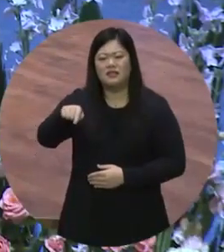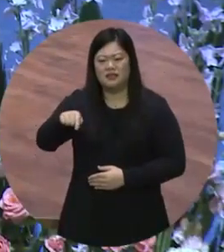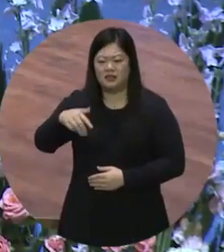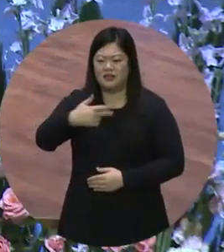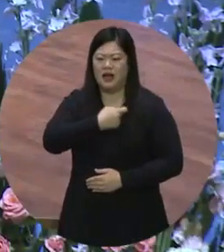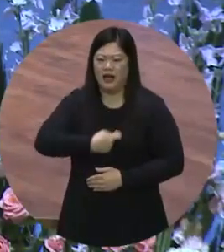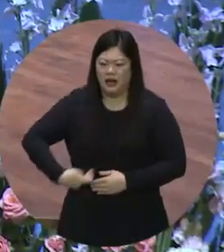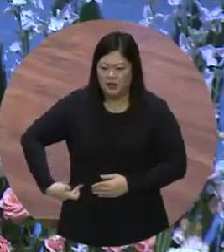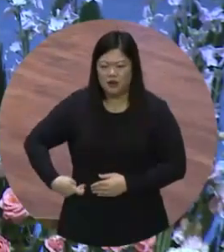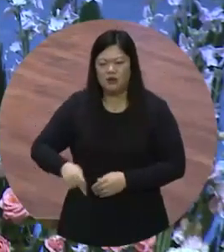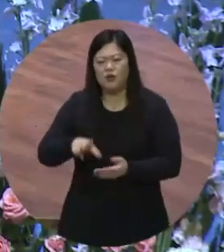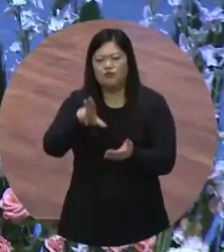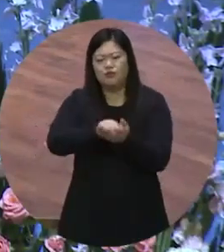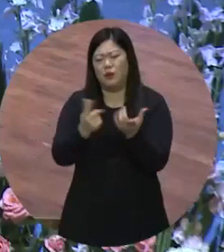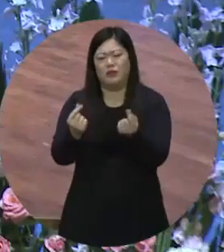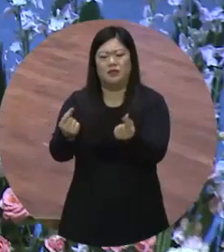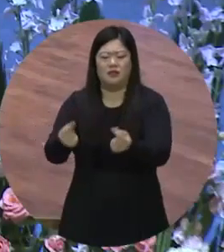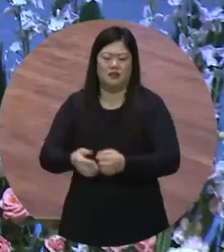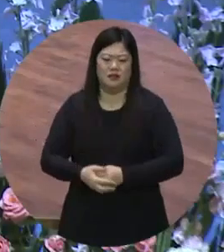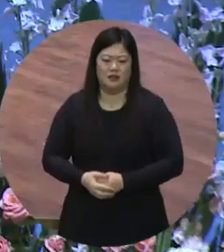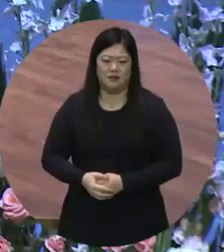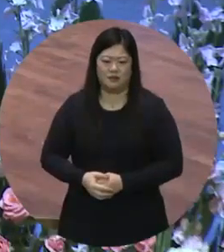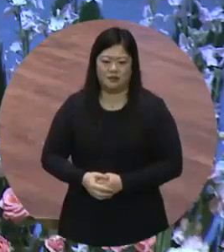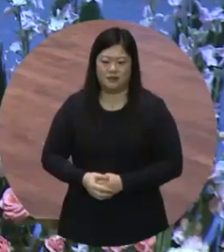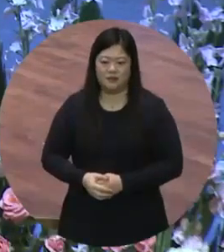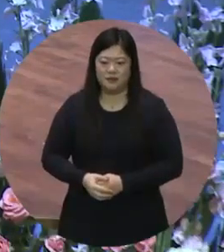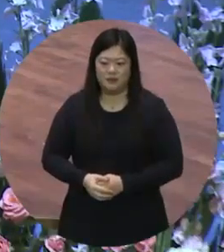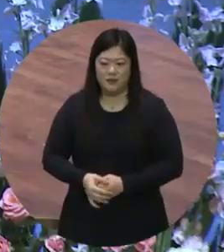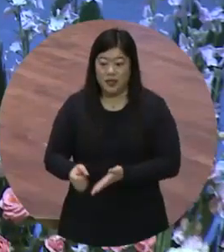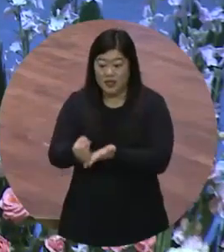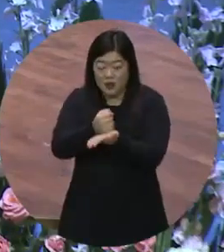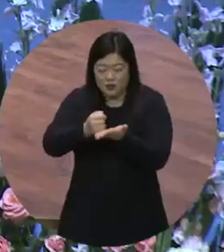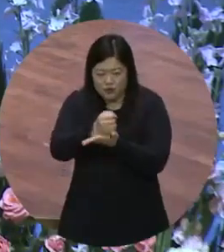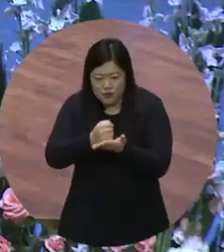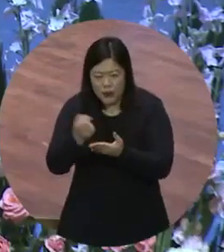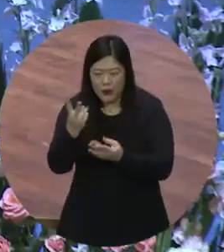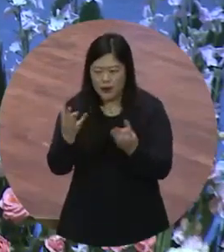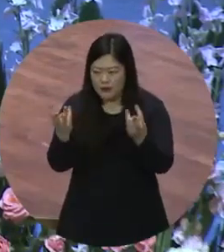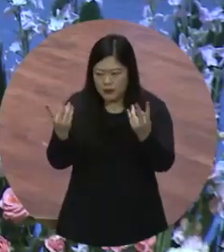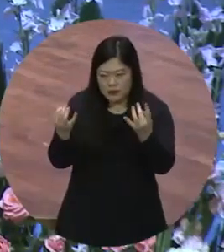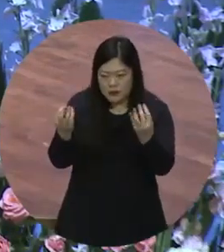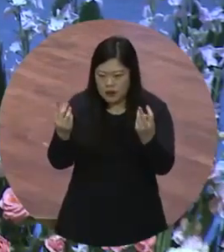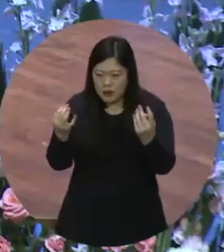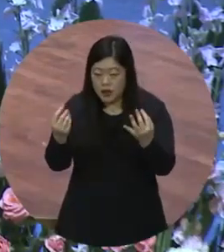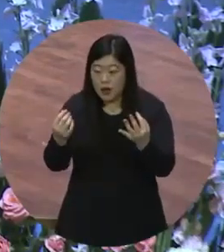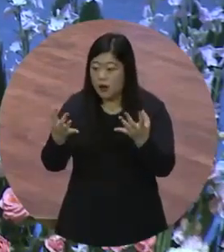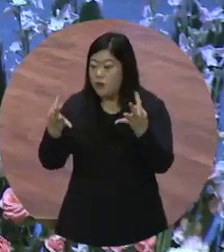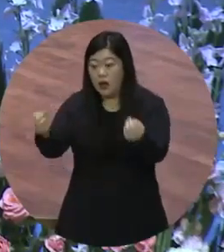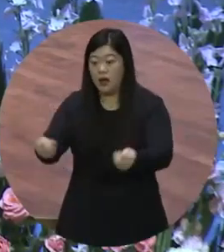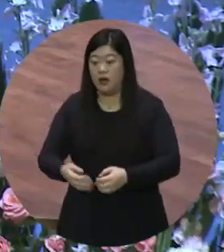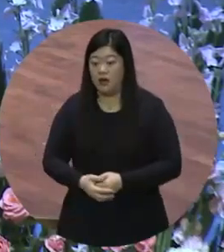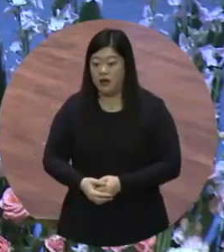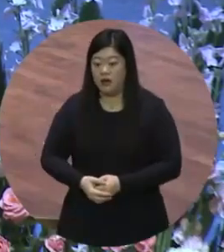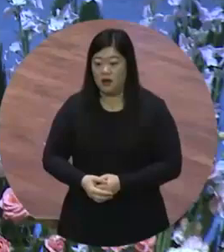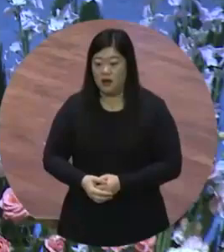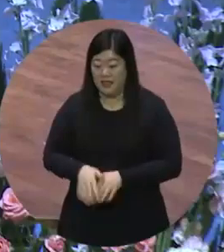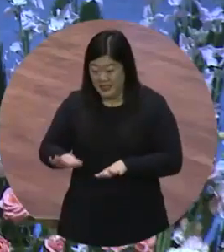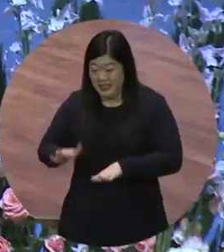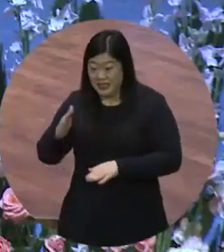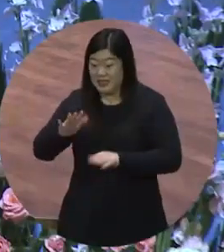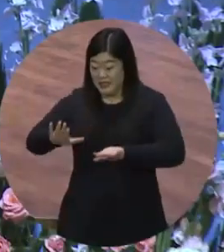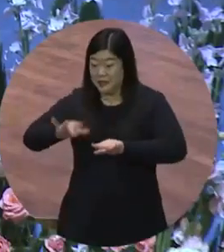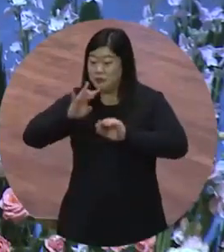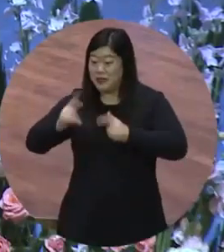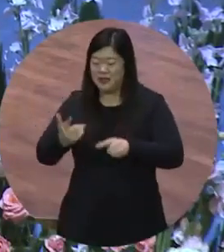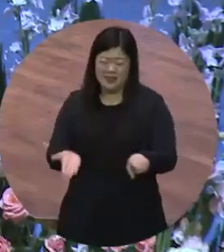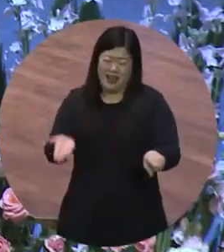그렇게 말합니다. 성경에 다 나와 있어요. 무속, 점술, 이 무당들, 영적 상태.